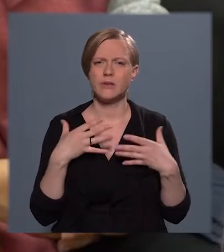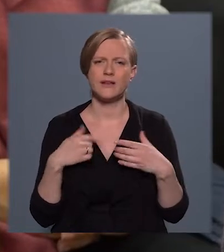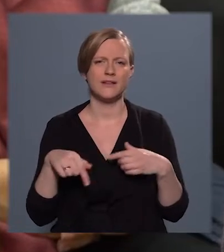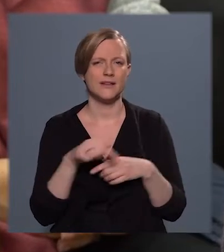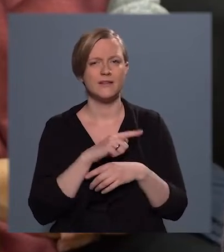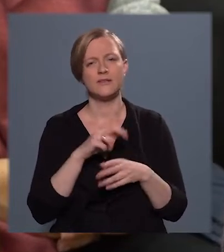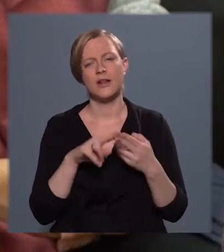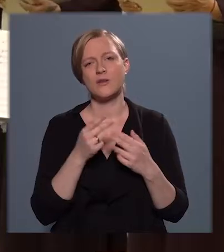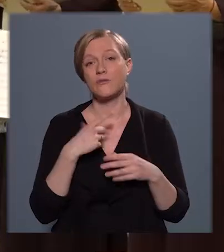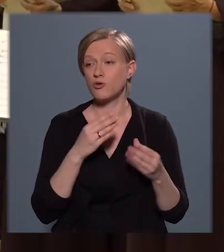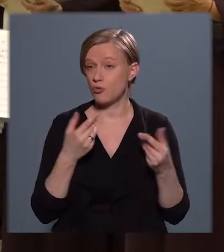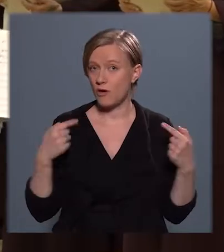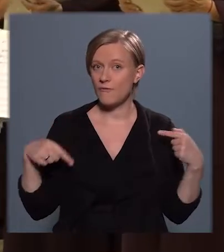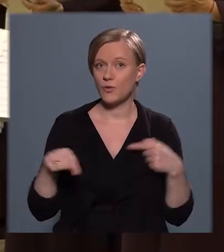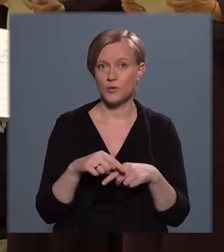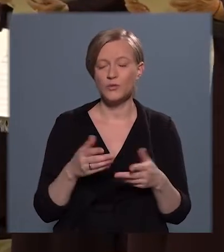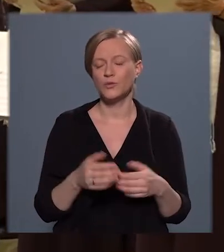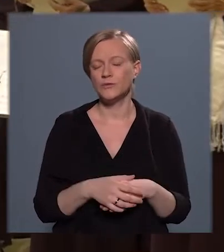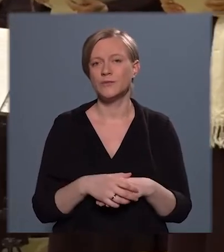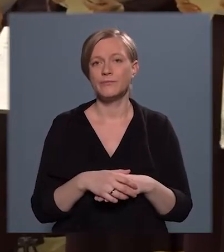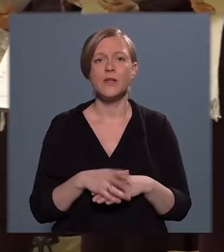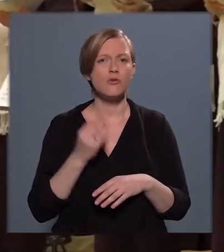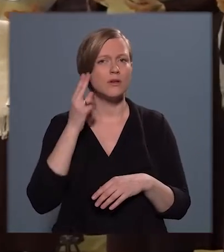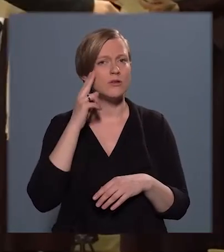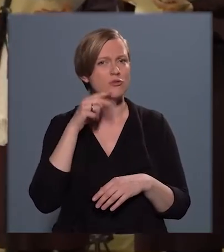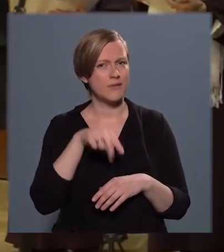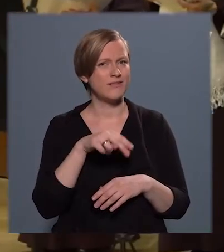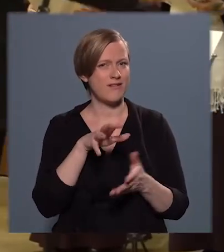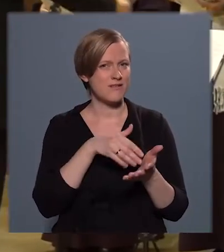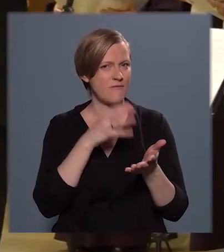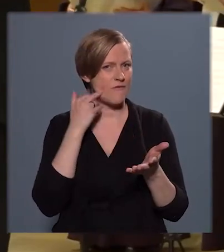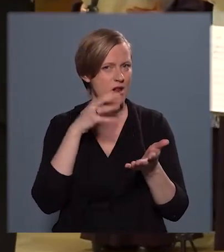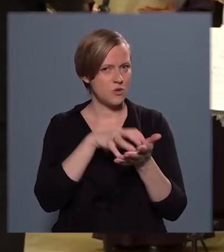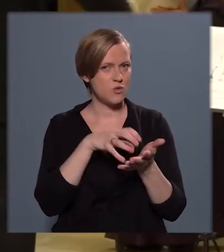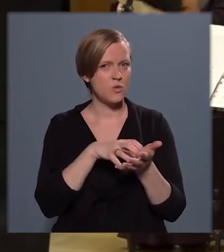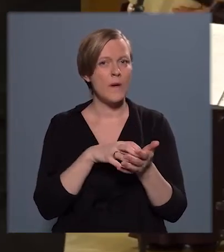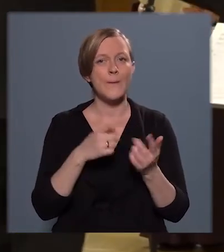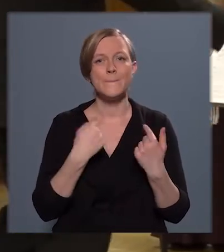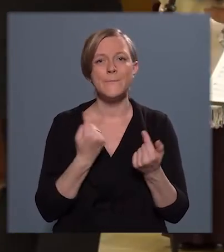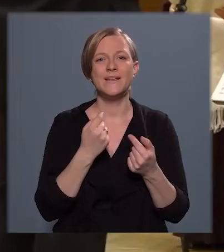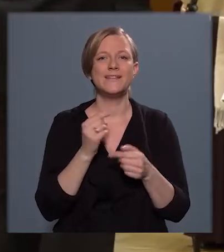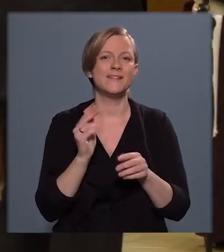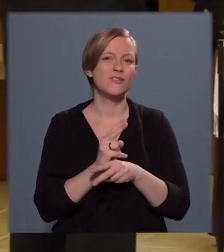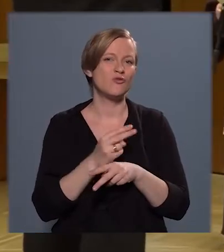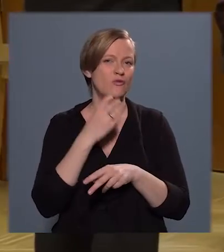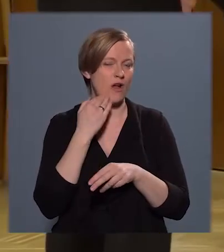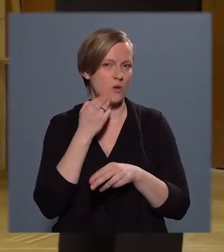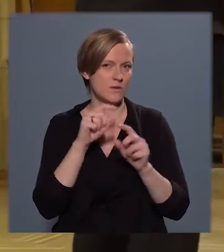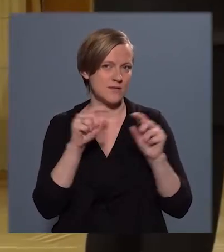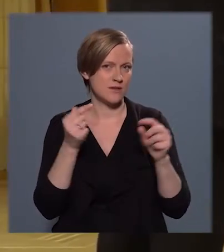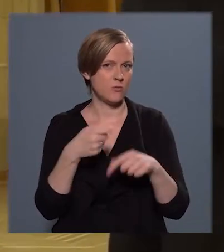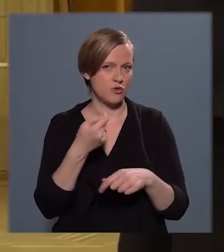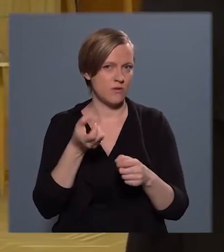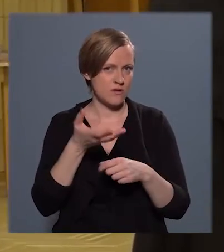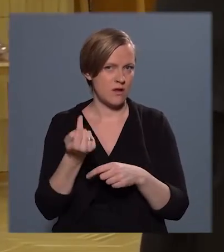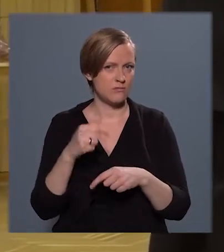volt, ha sokan voltunk. Sokan ismerik azt a falut a Mi kis falunk című filmsorozatból, gyönyörű szép